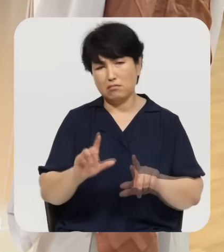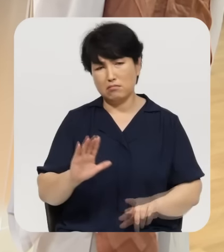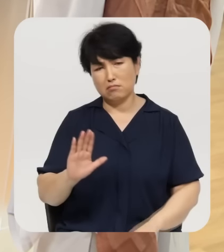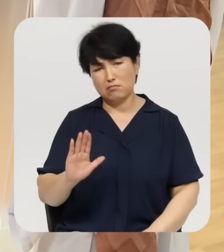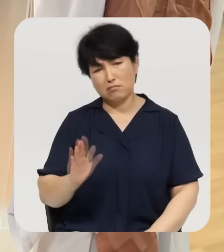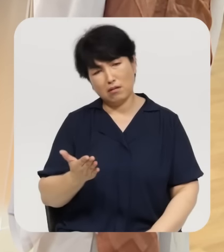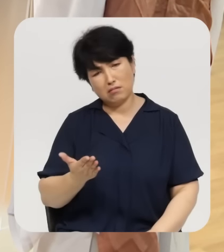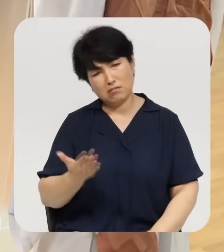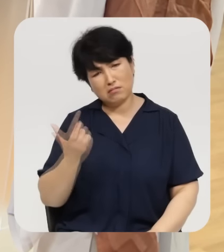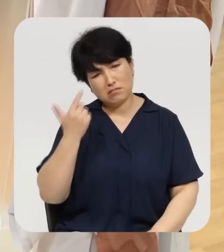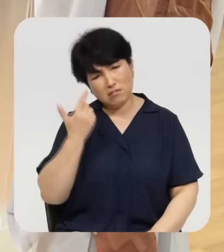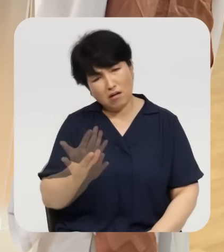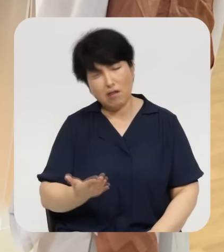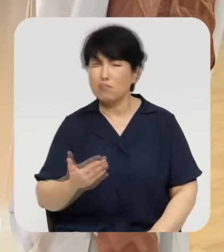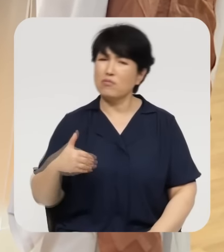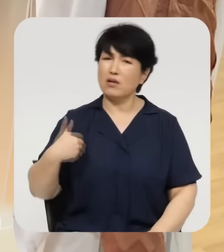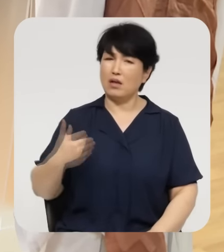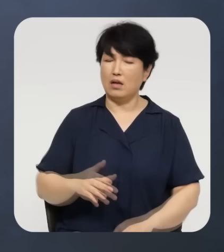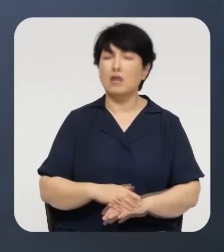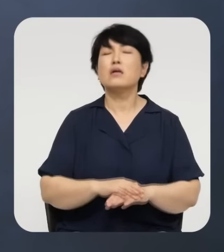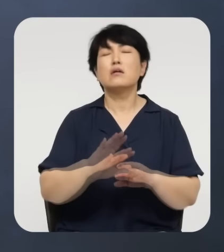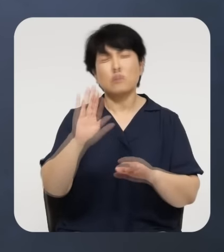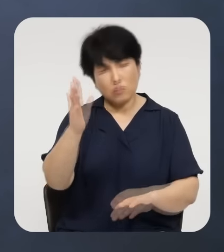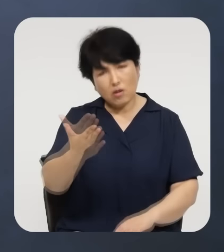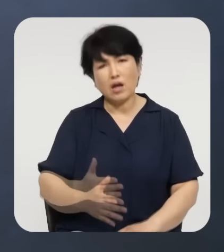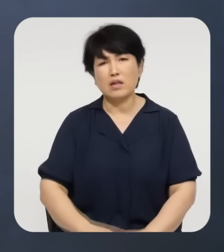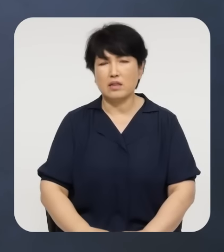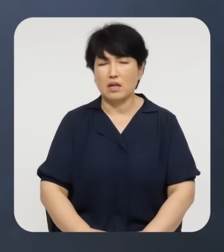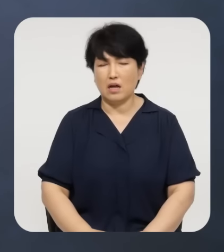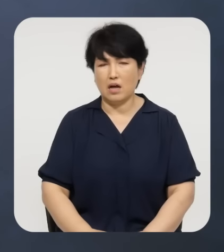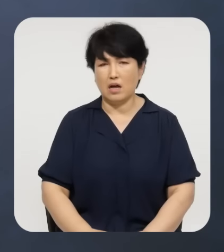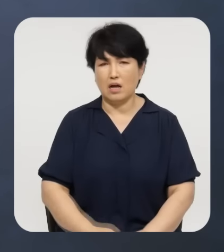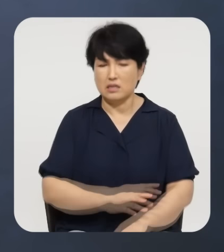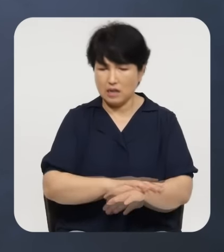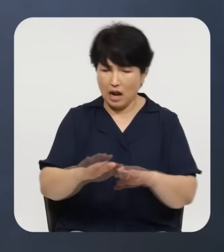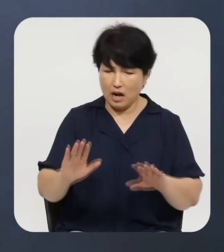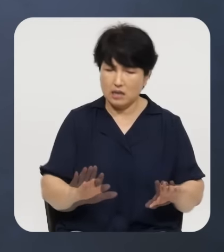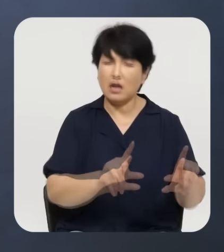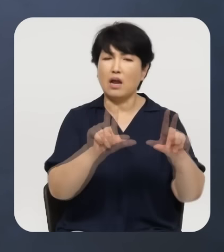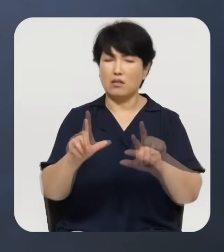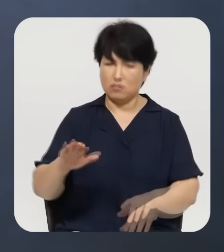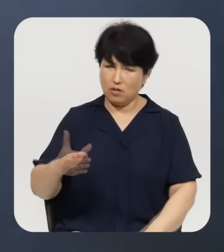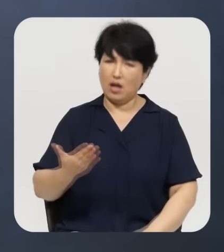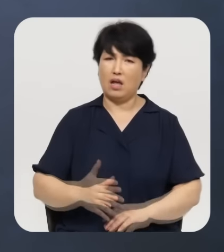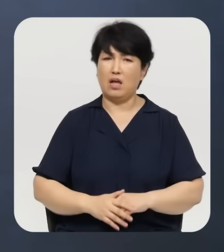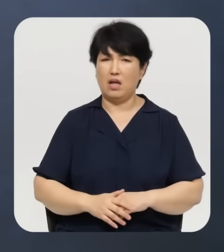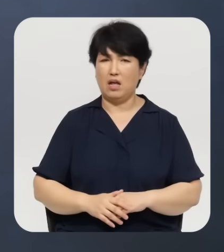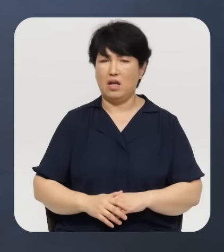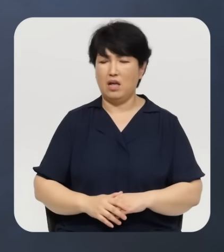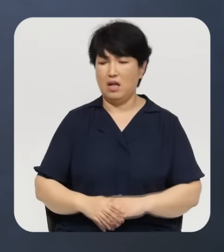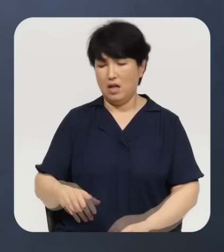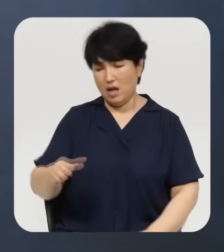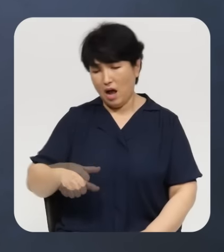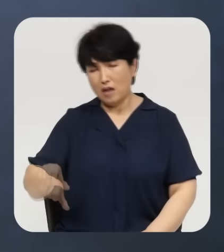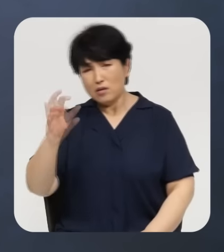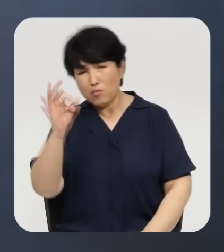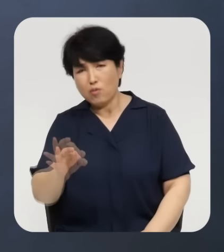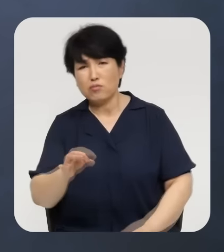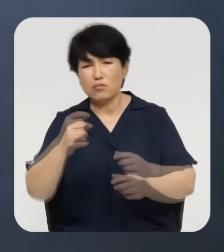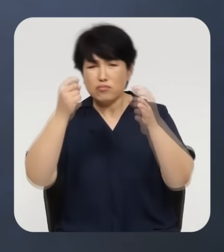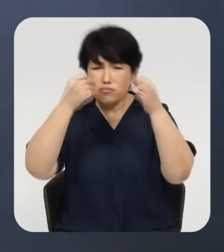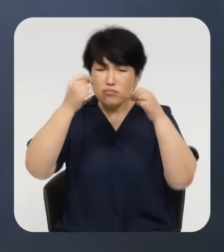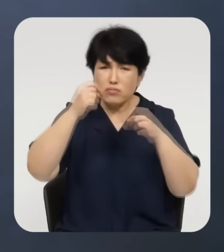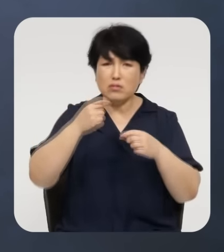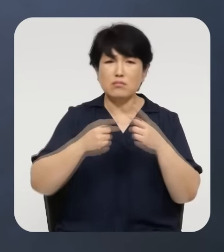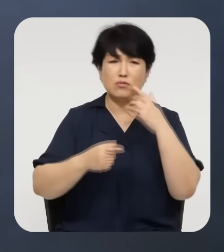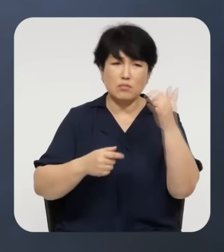잘 살아도 되는 건 진짜 모르겠어요. 잘 살아도 되지. 그럼 애가 만약에 있다 그러면 엄마 아빠가 잘 사는